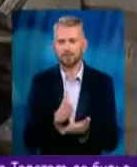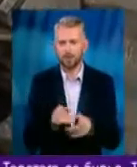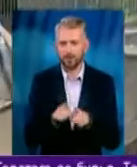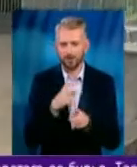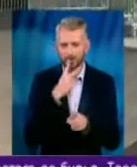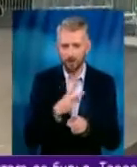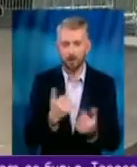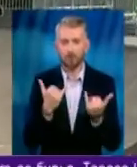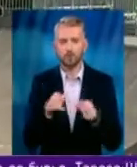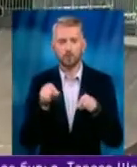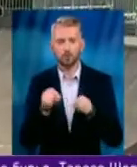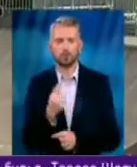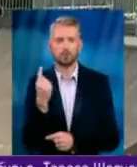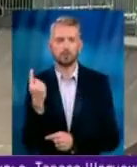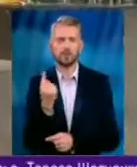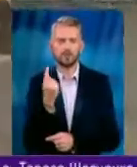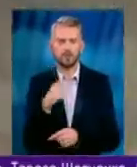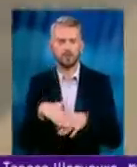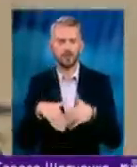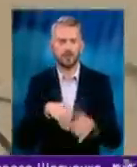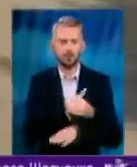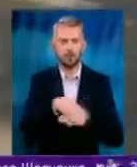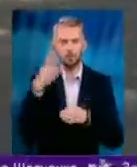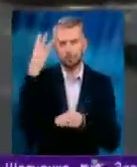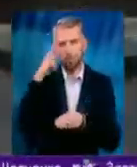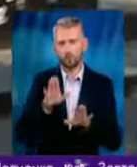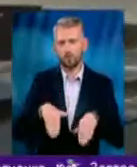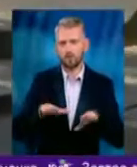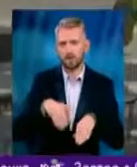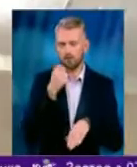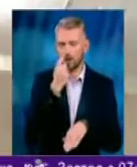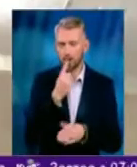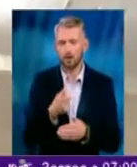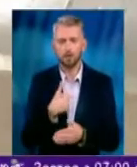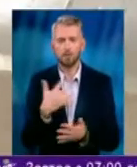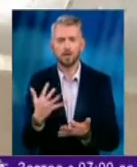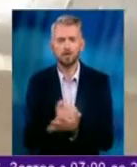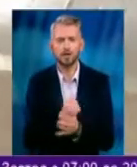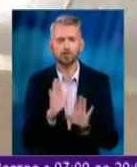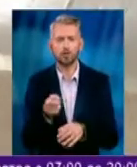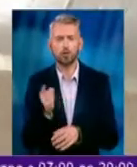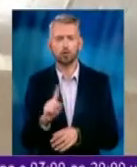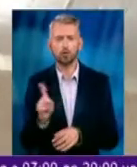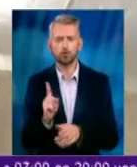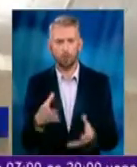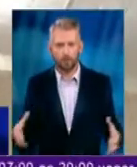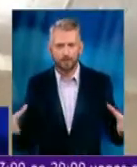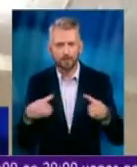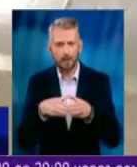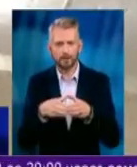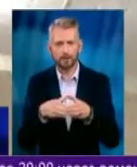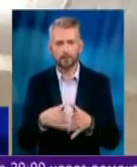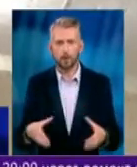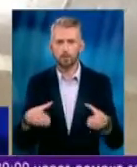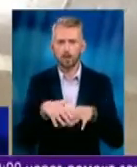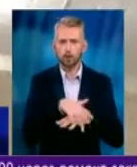вигляд. Нині ж тут єдиний на лівому березі модний скейт-парк. Ну, ми виграли лише тому, що об'єдналась